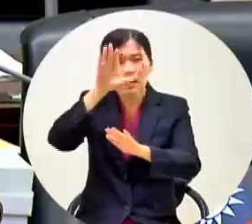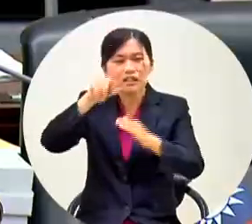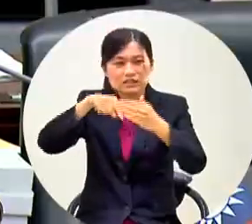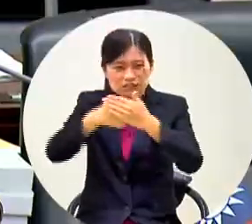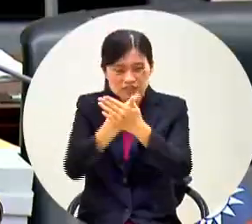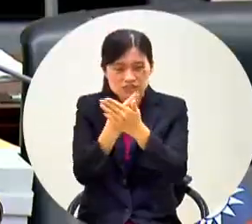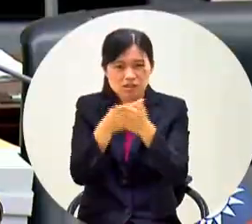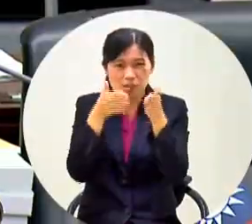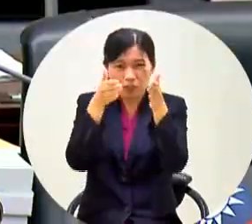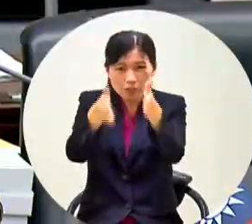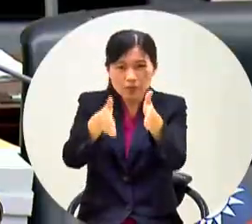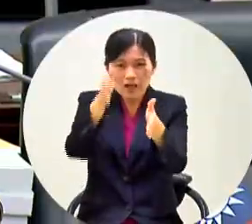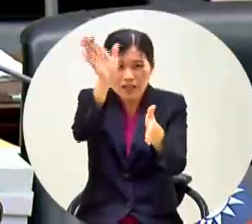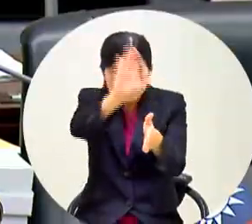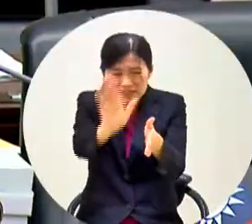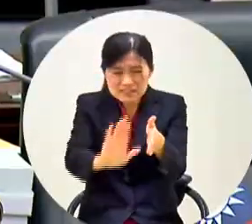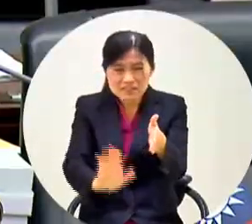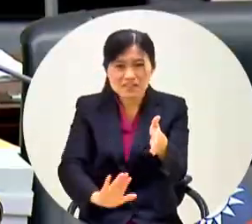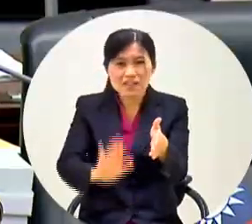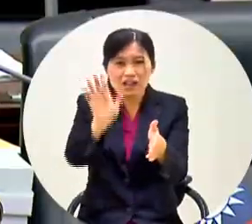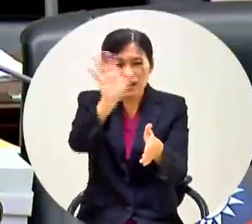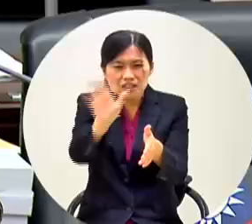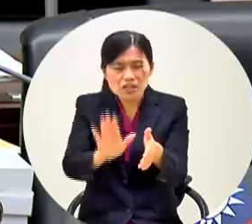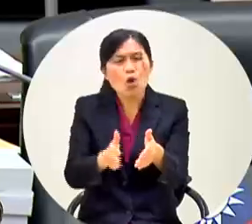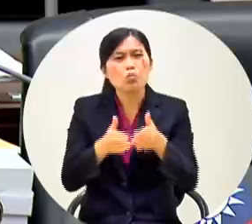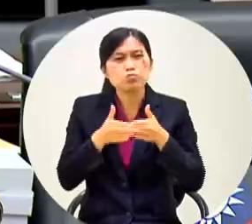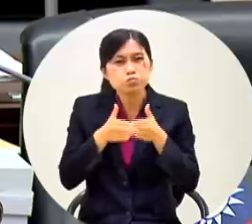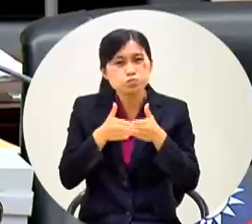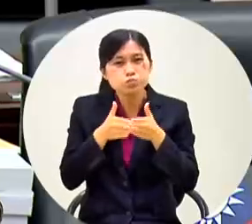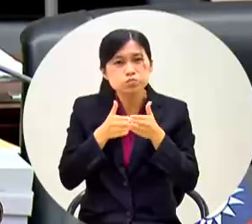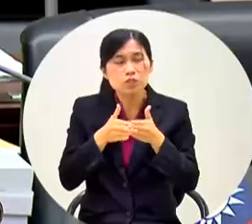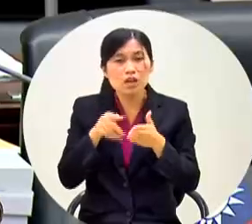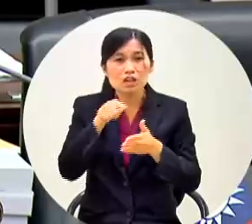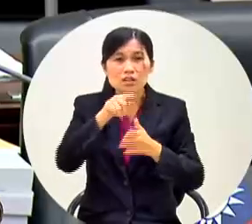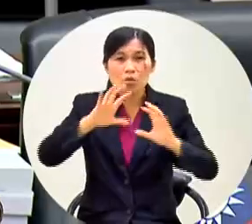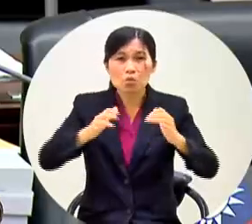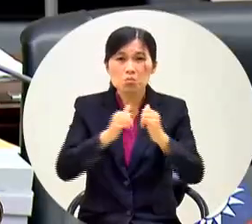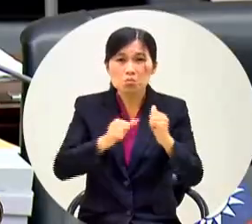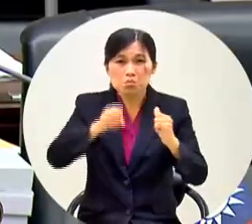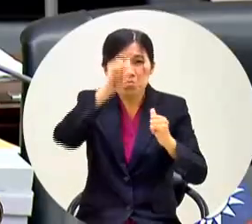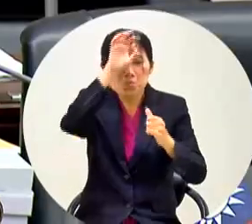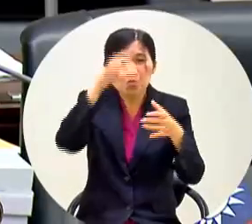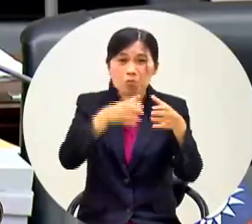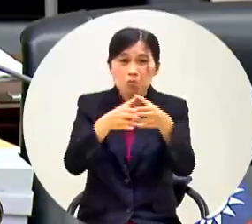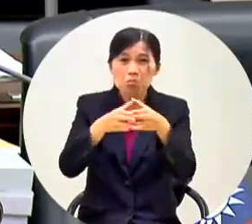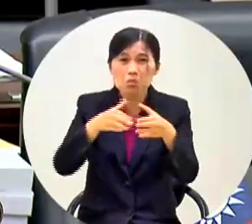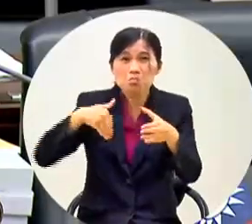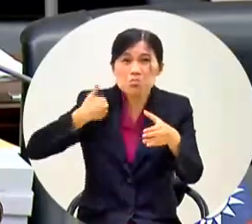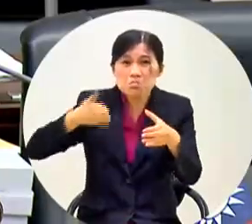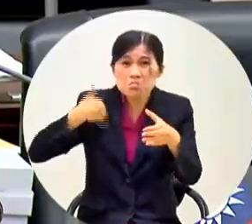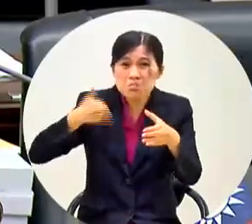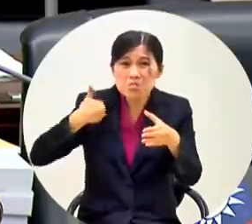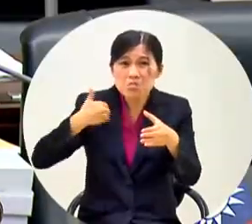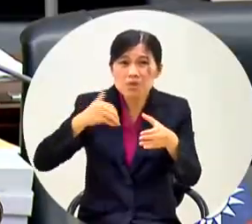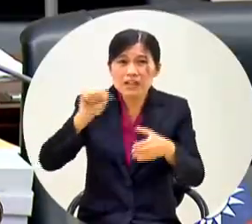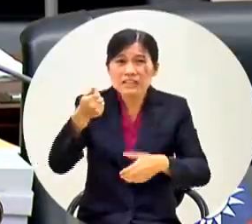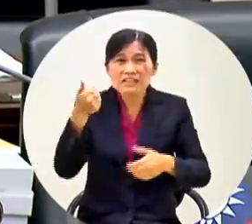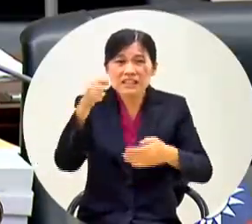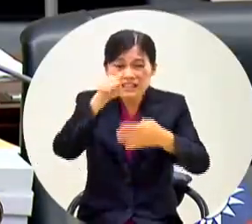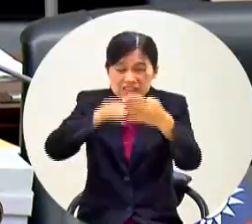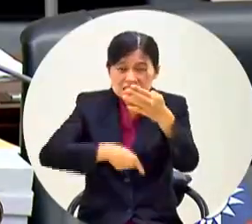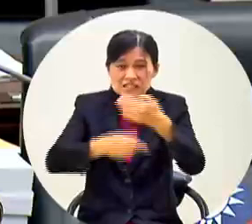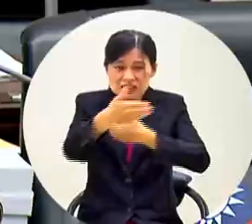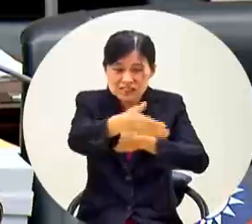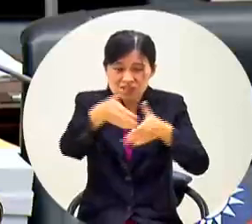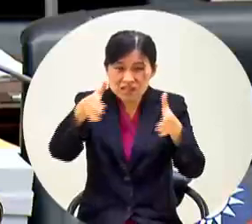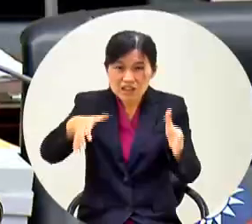要求，你们国民党团还不知道议事厅的民主殿堂要怎么样行使